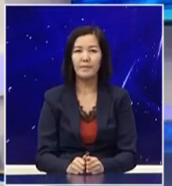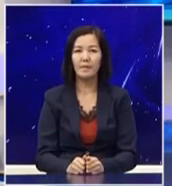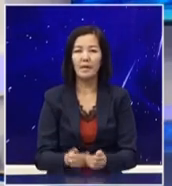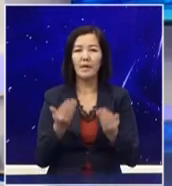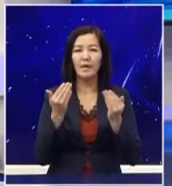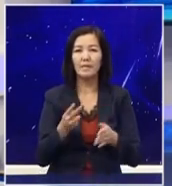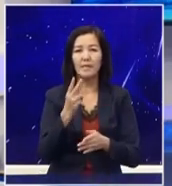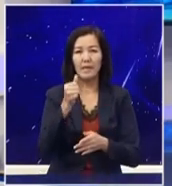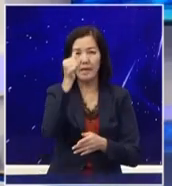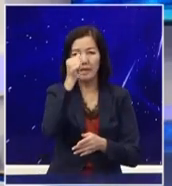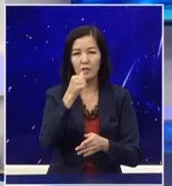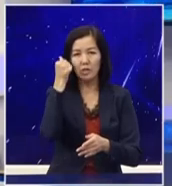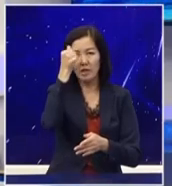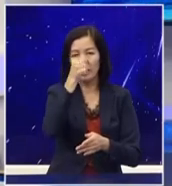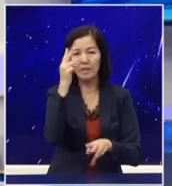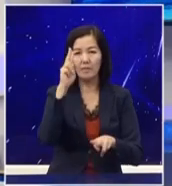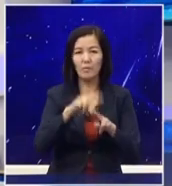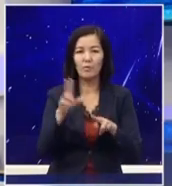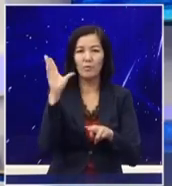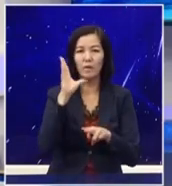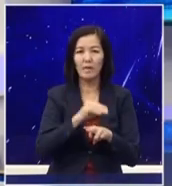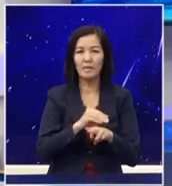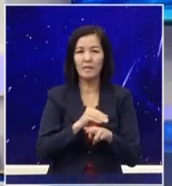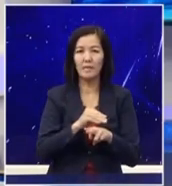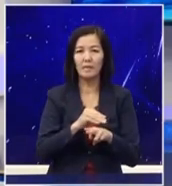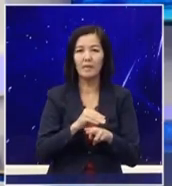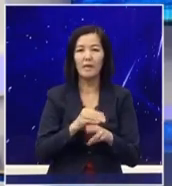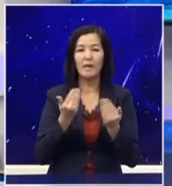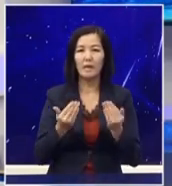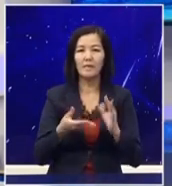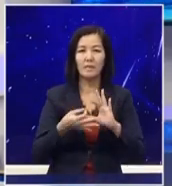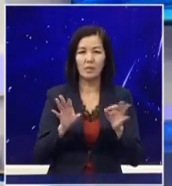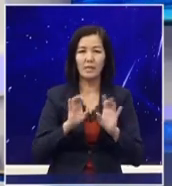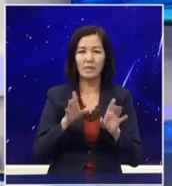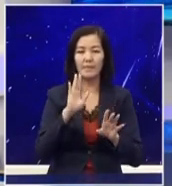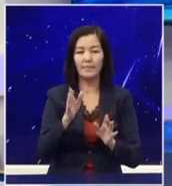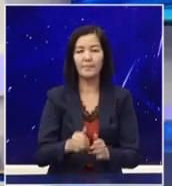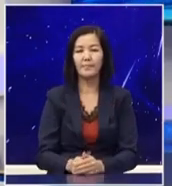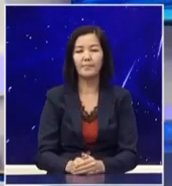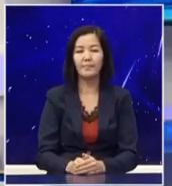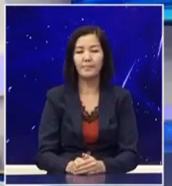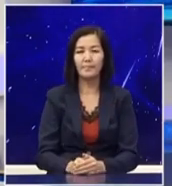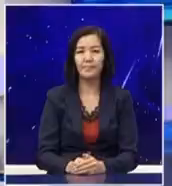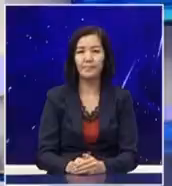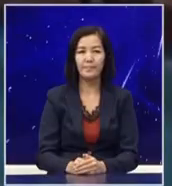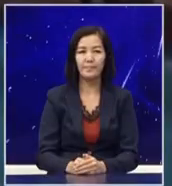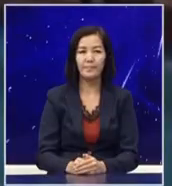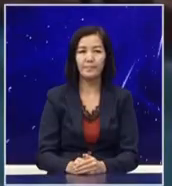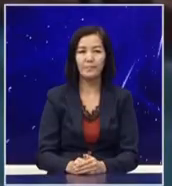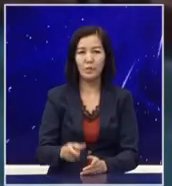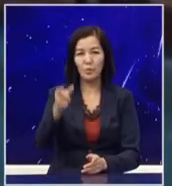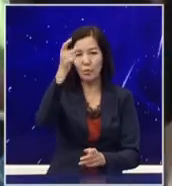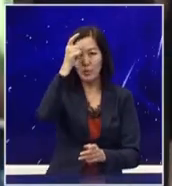айыппұл немесе 2 жылға дейін бас бостандығынан айыру жазасы қарастырылған. Толықтырып келесі топтамадан көре аласыздар.